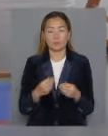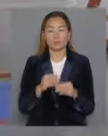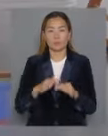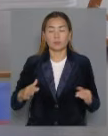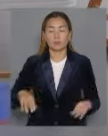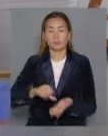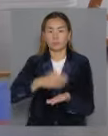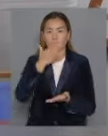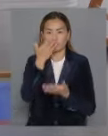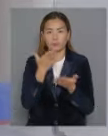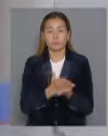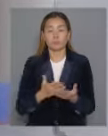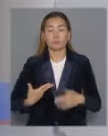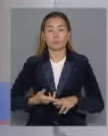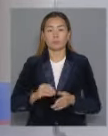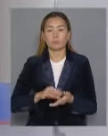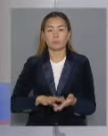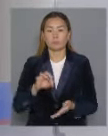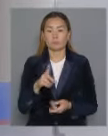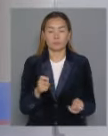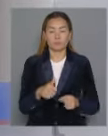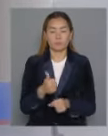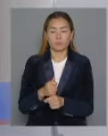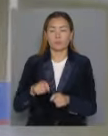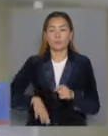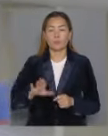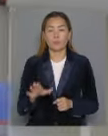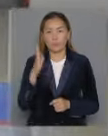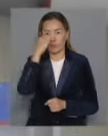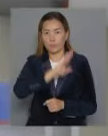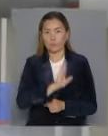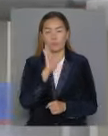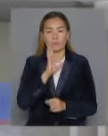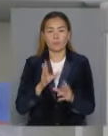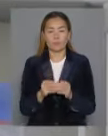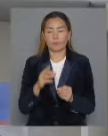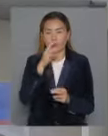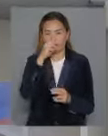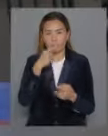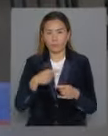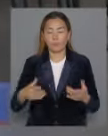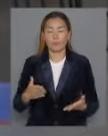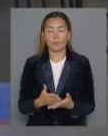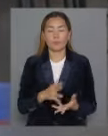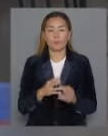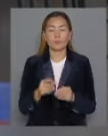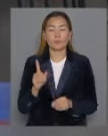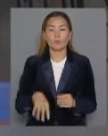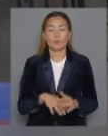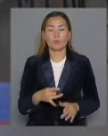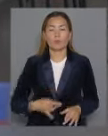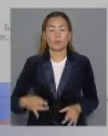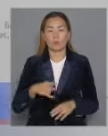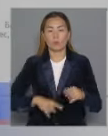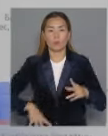балалары ғана оқи алады. Аумақты бекітуді облыстық білім басқармасы жүргізген, бірақ ата-аналар бұл арада да бір шикіліктің барын айтады. Кейбіреулер сол аумақтағы